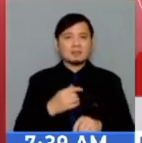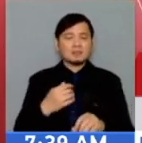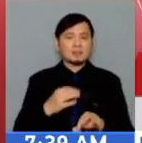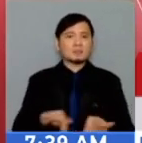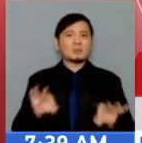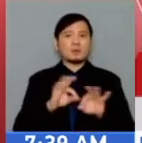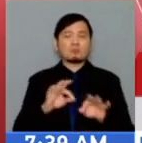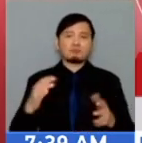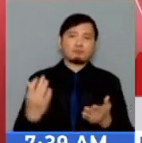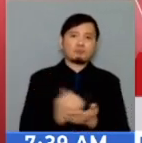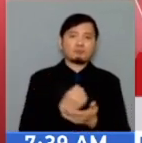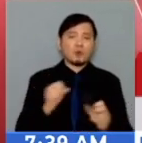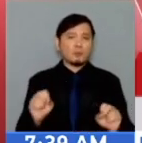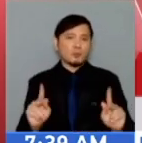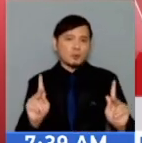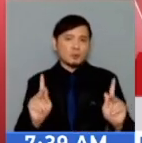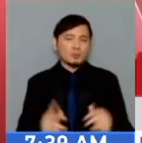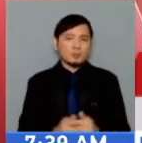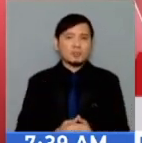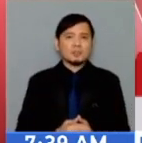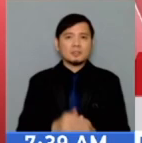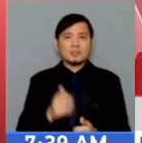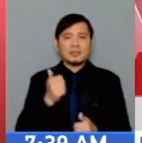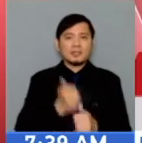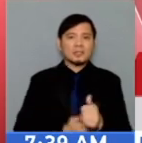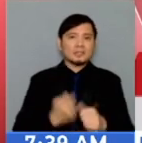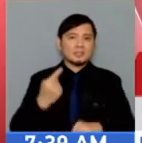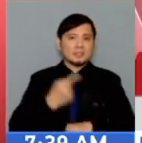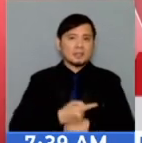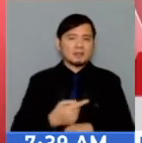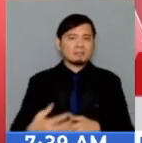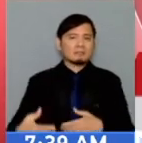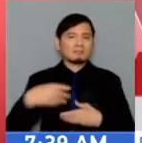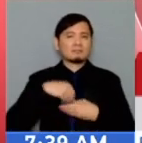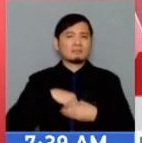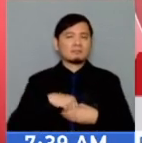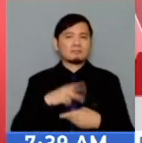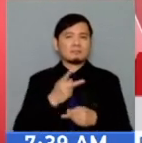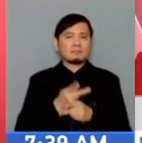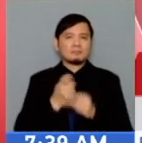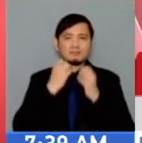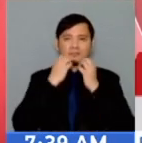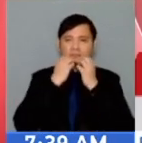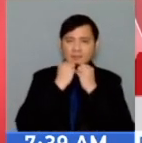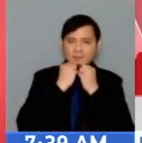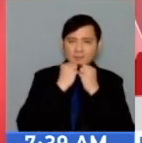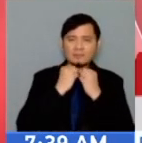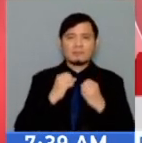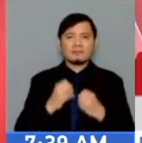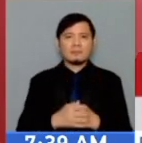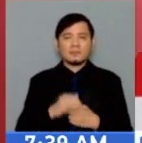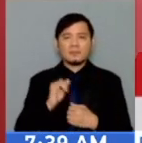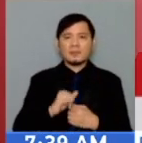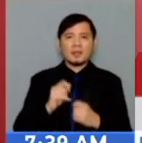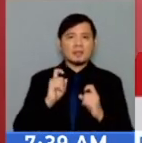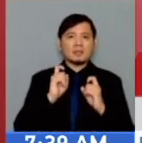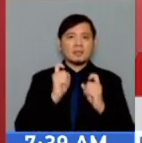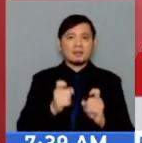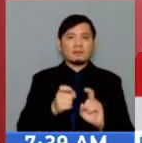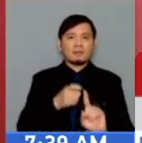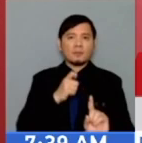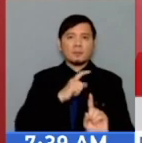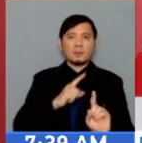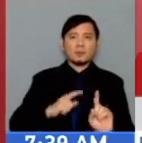live each day that is part of our bonus years as the gifts from the Lord that we should not take for